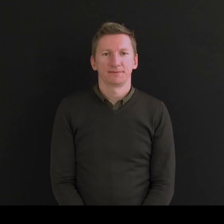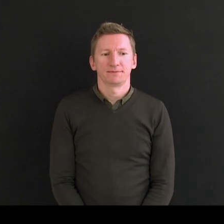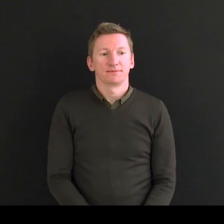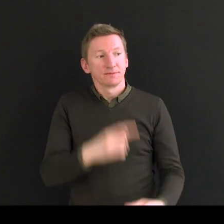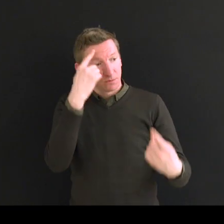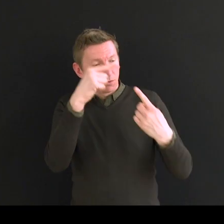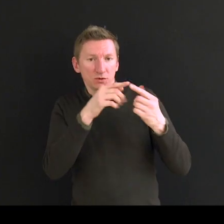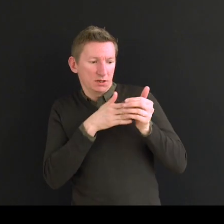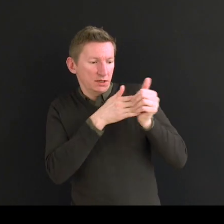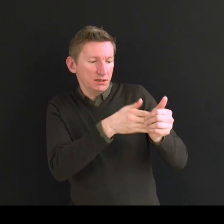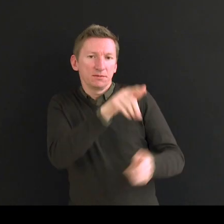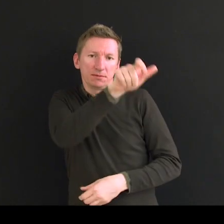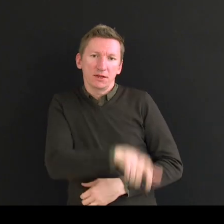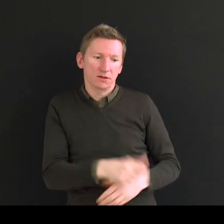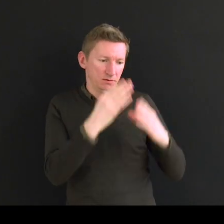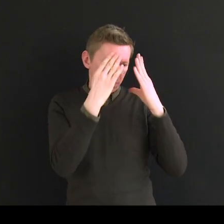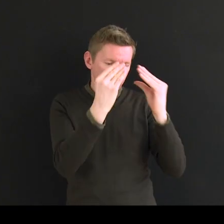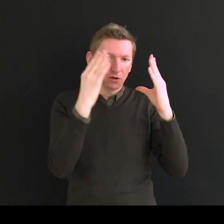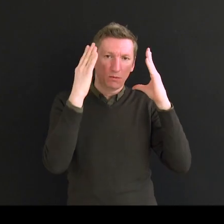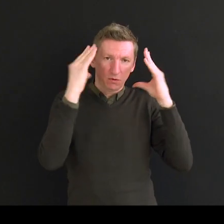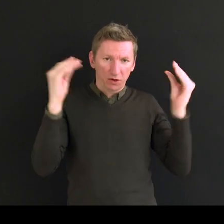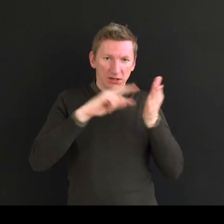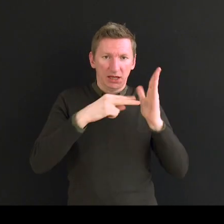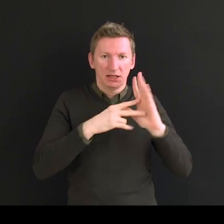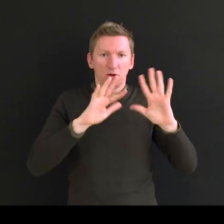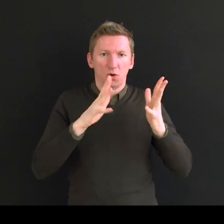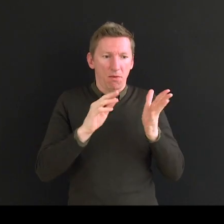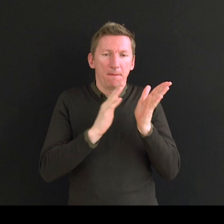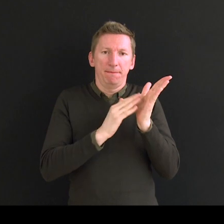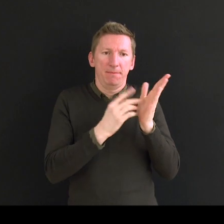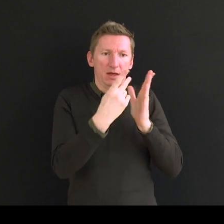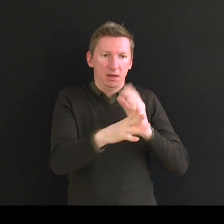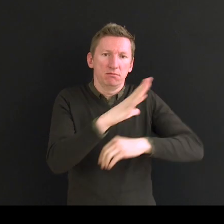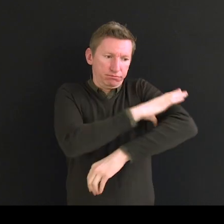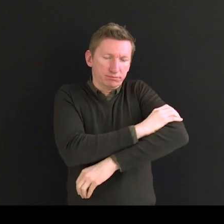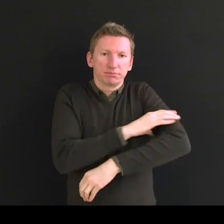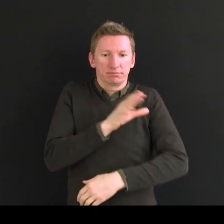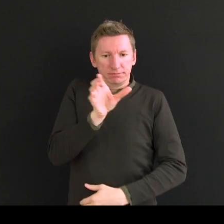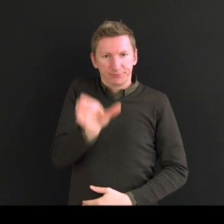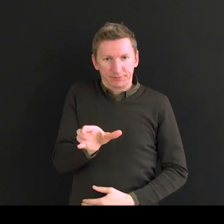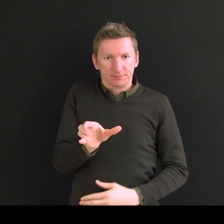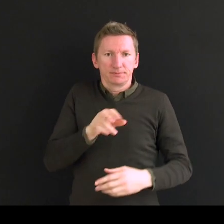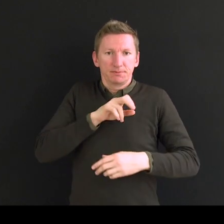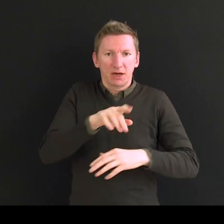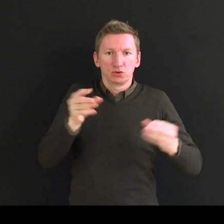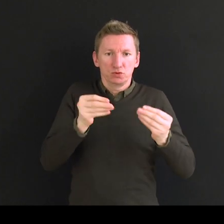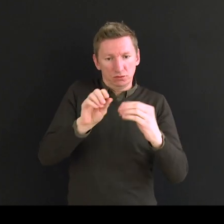Pour se faire guider, la personne malentendante malvoyante place sa main sur votre bras au-dessus du coude et marche un pas derrière